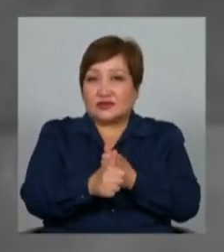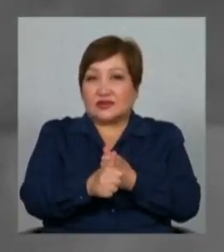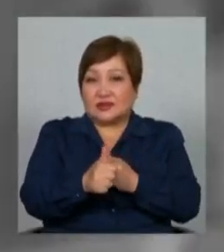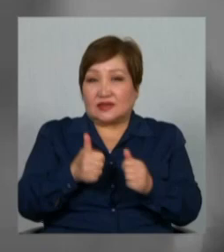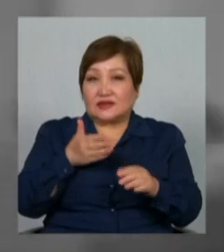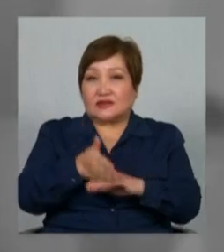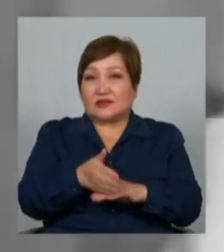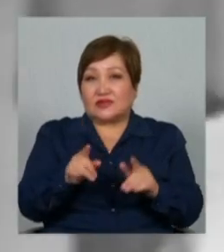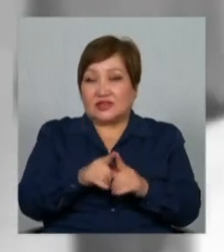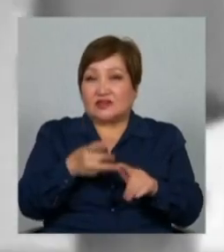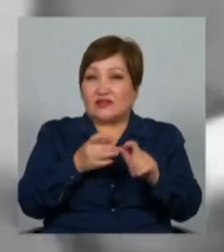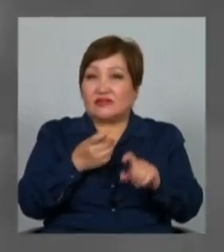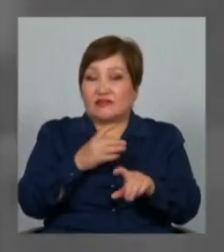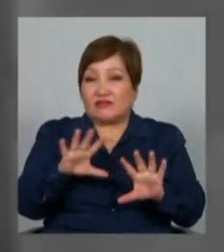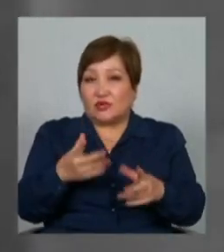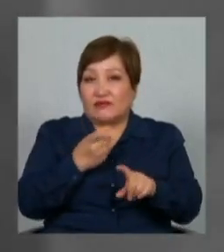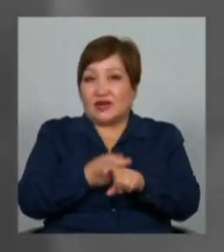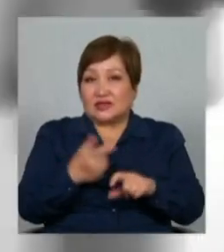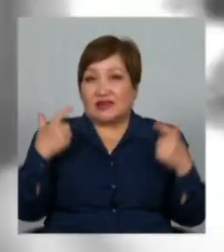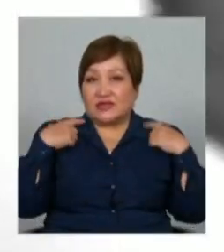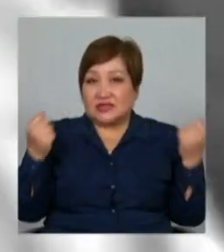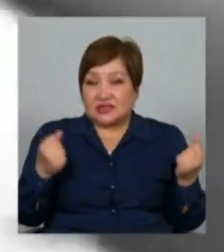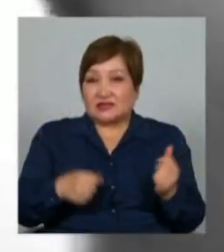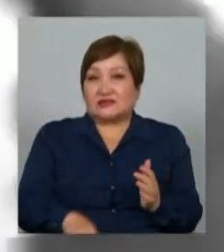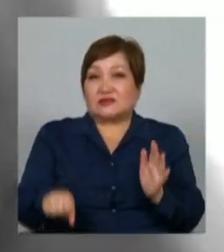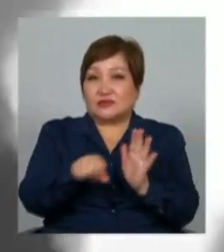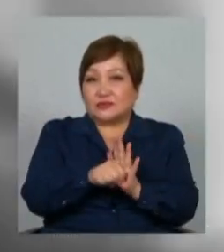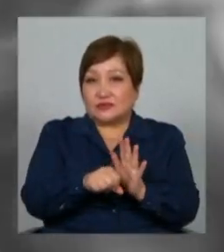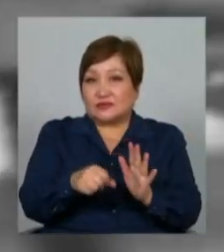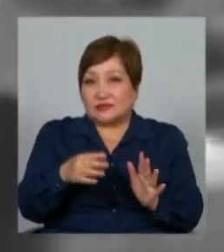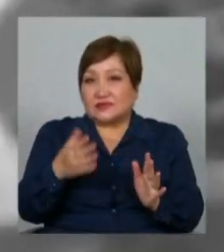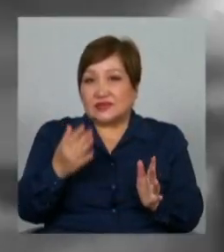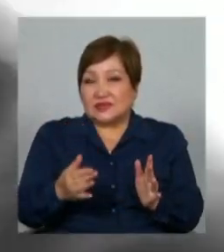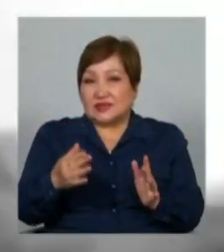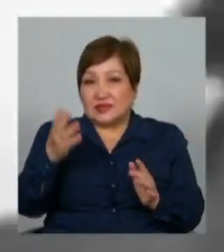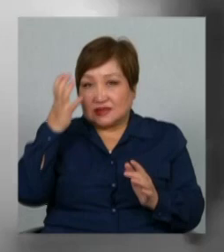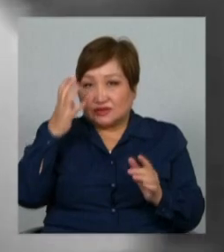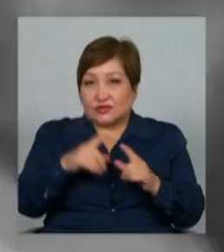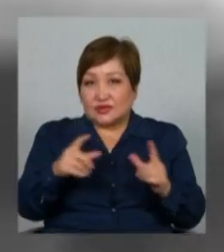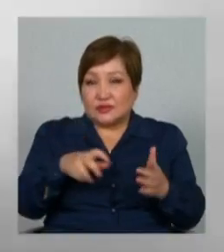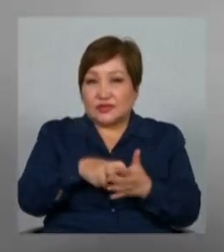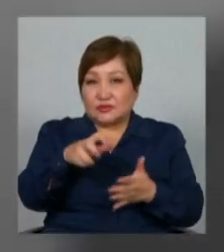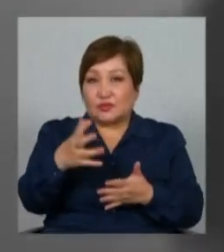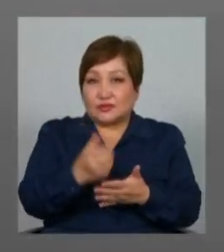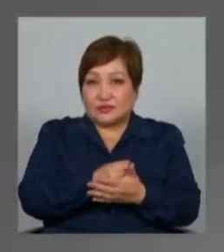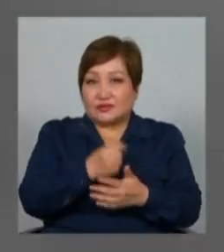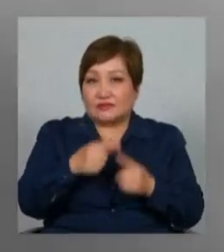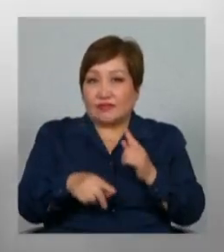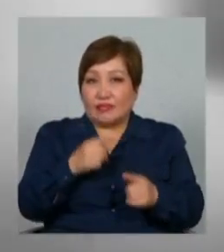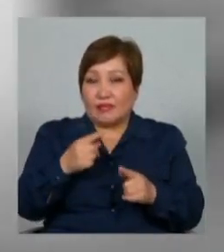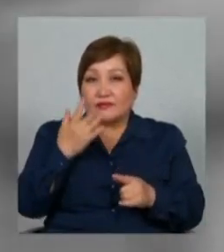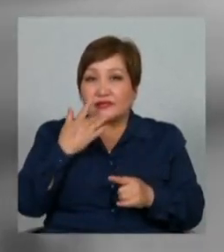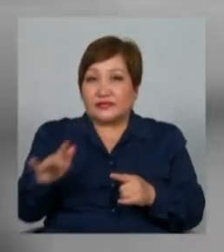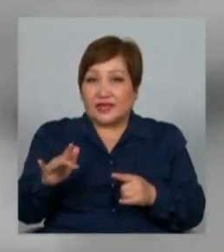фашист офицерінің қолынан қаза тауып, соғыстан қара қағазы ғана оралды. Кейін мерген қызға майдандағы ерлігі үшін Кеңес одағының